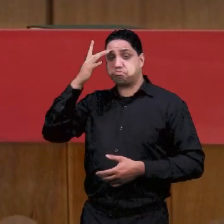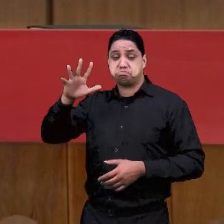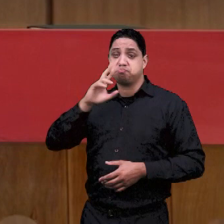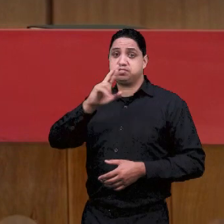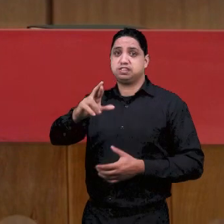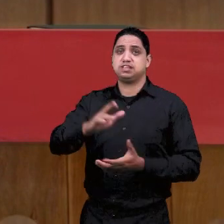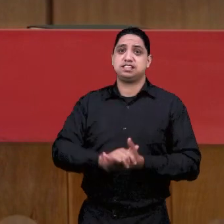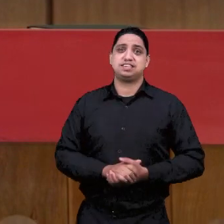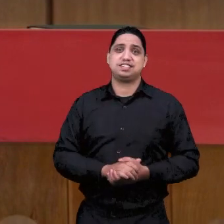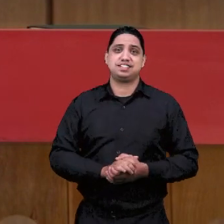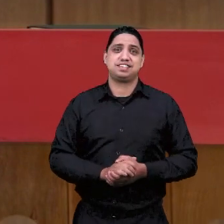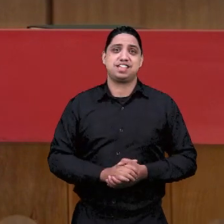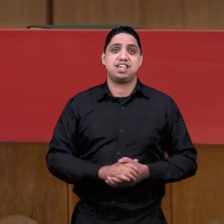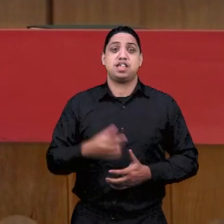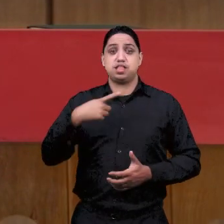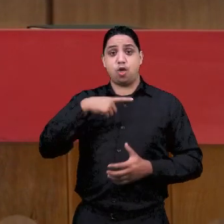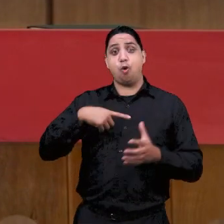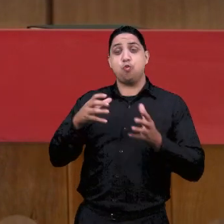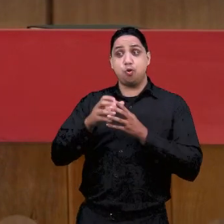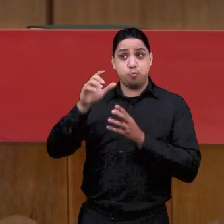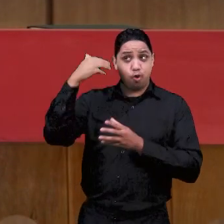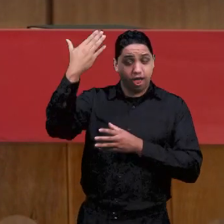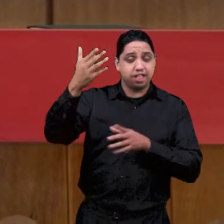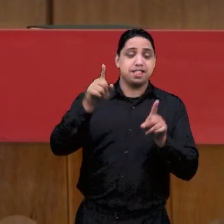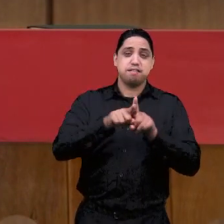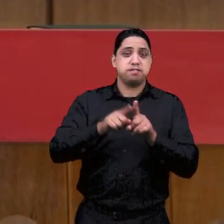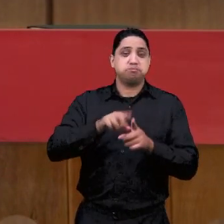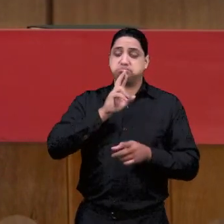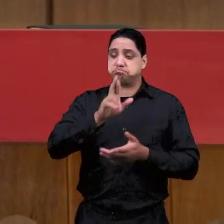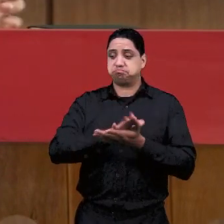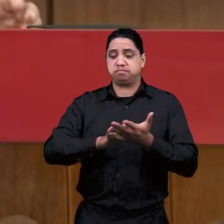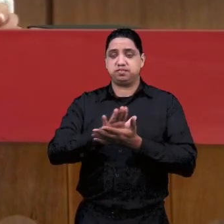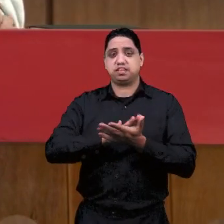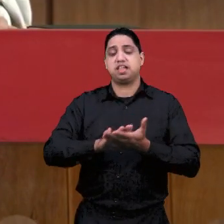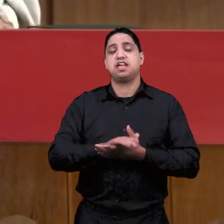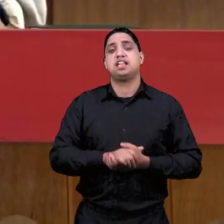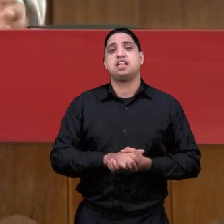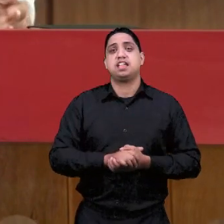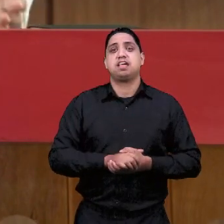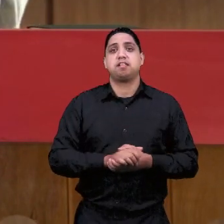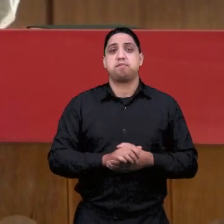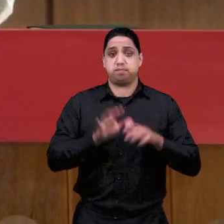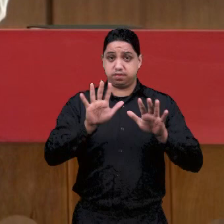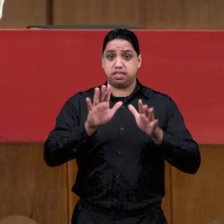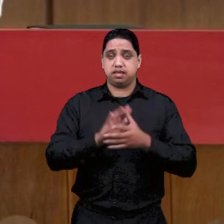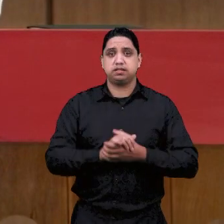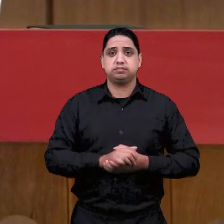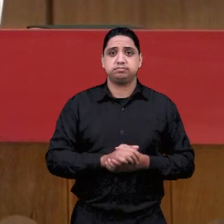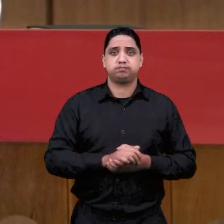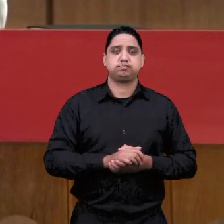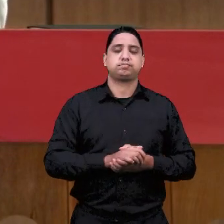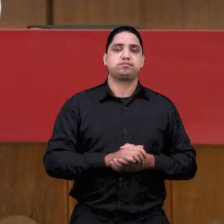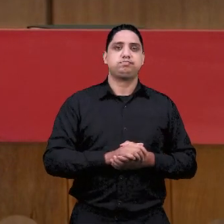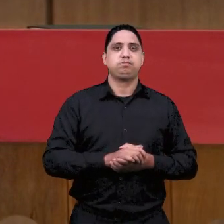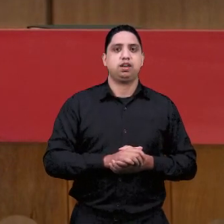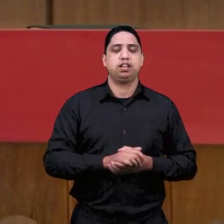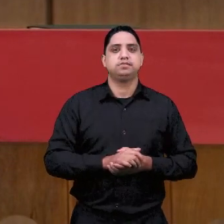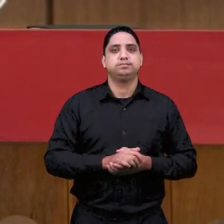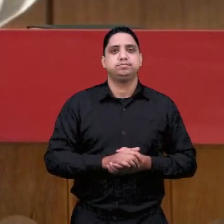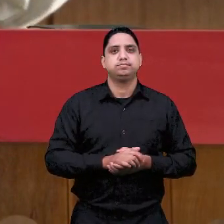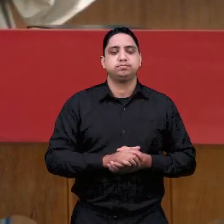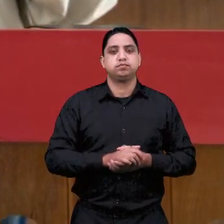Et il y a un autre de là-bas, il m'a répondu. Regardez, les choses que nous